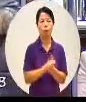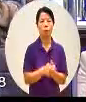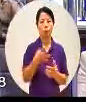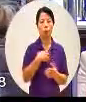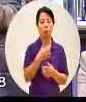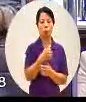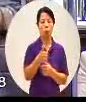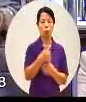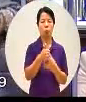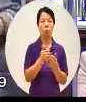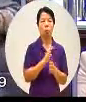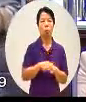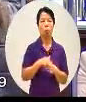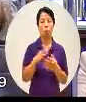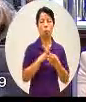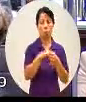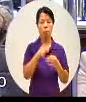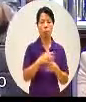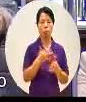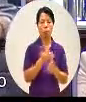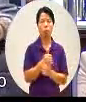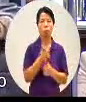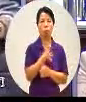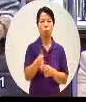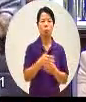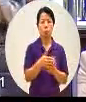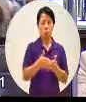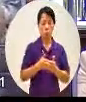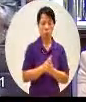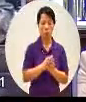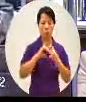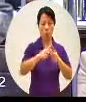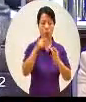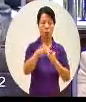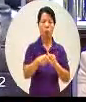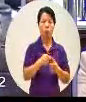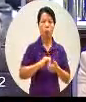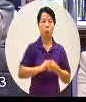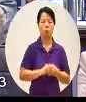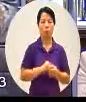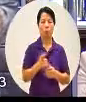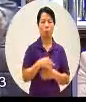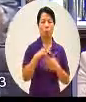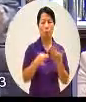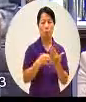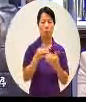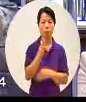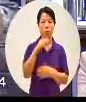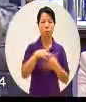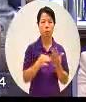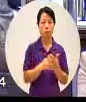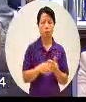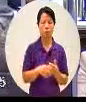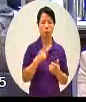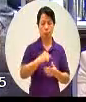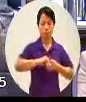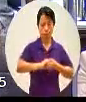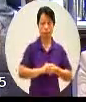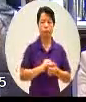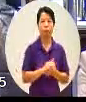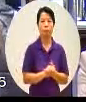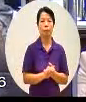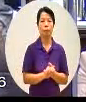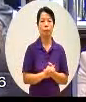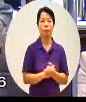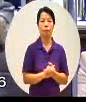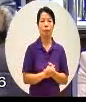心，我也觉得我在总执行必须给你交代啊。但是我们这个政策已经都非常确定，非